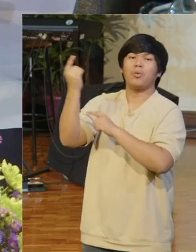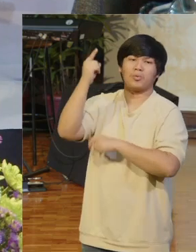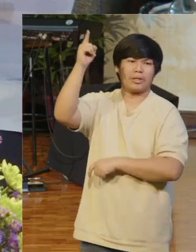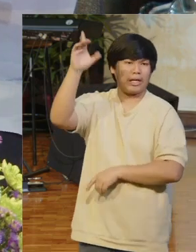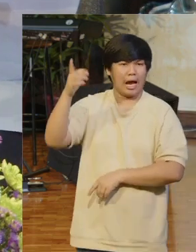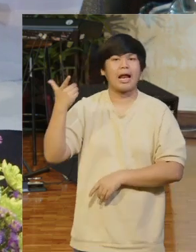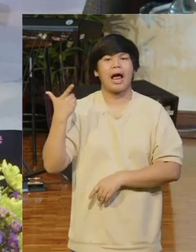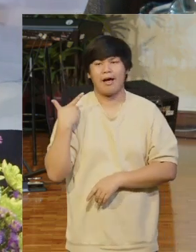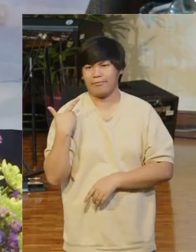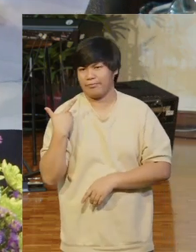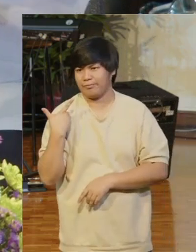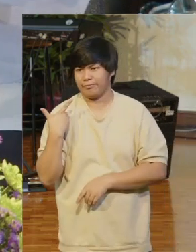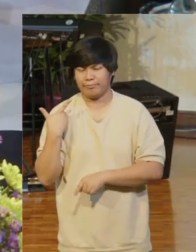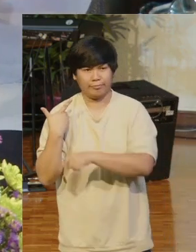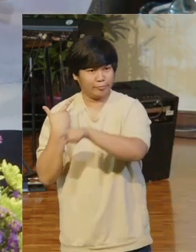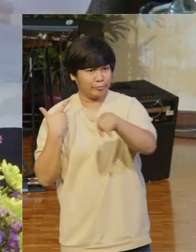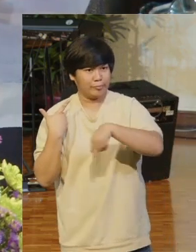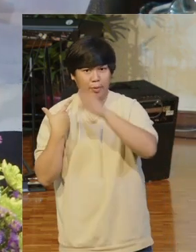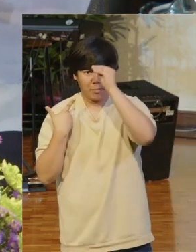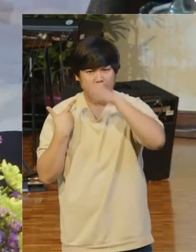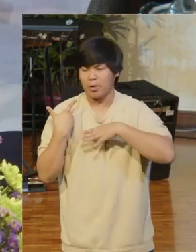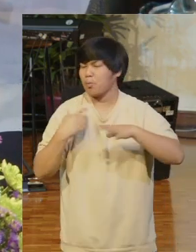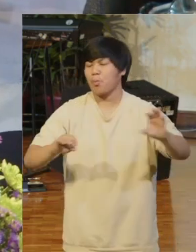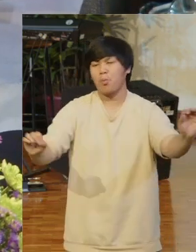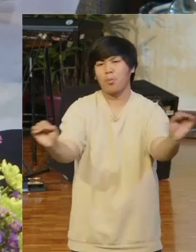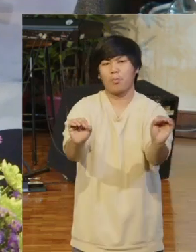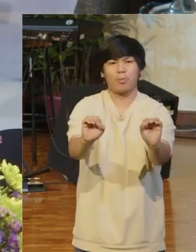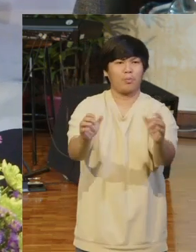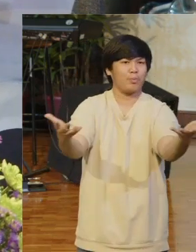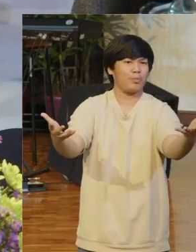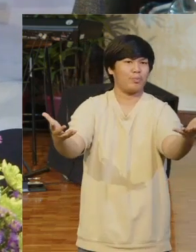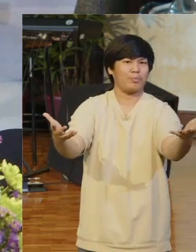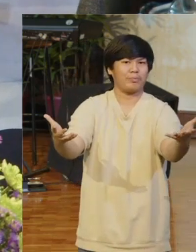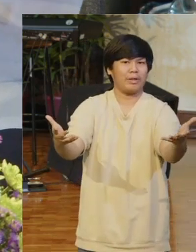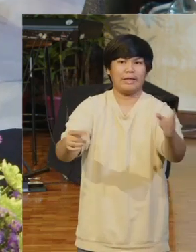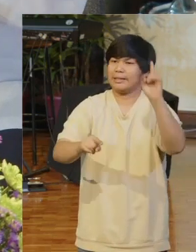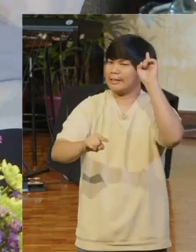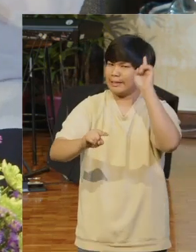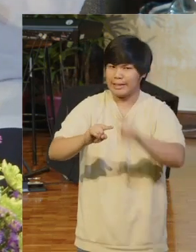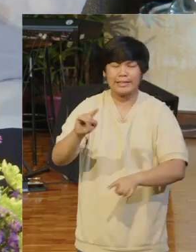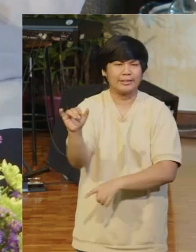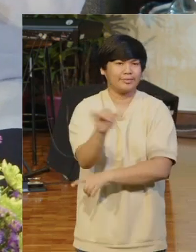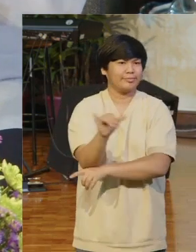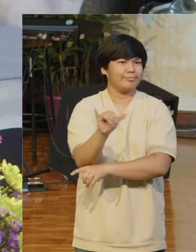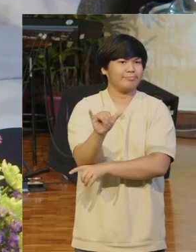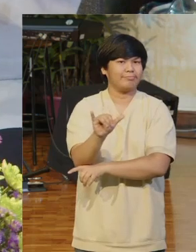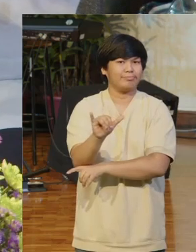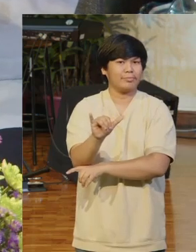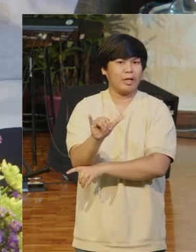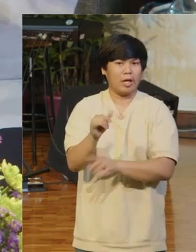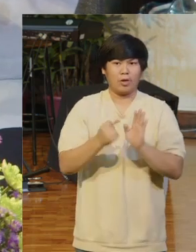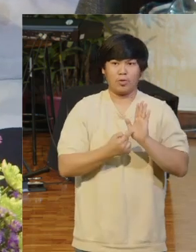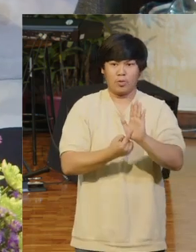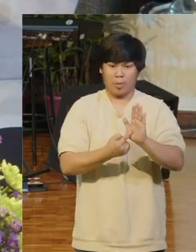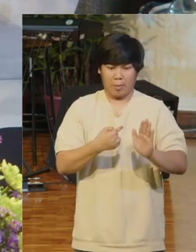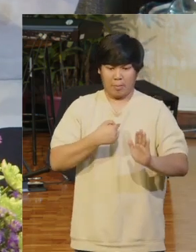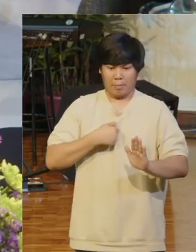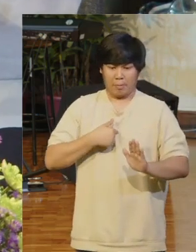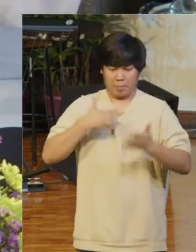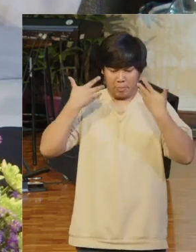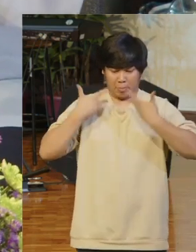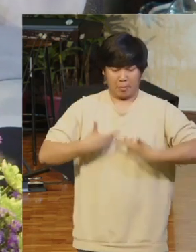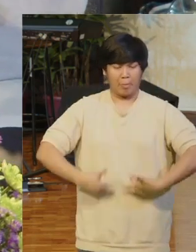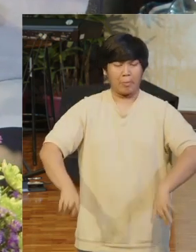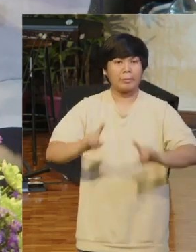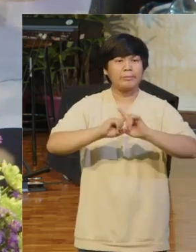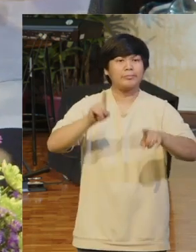Diyos lamang ang mayroon. At ito ang naghihiwalay sa Kanya sa lahat